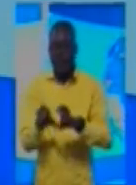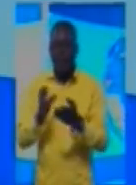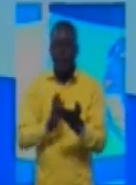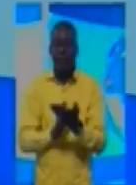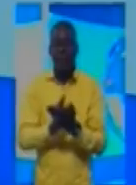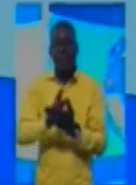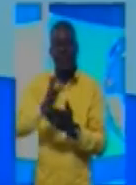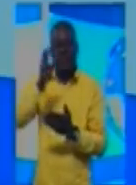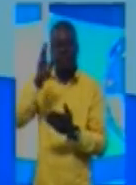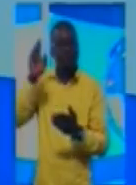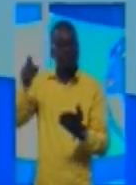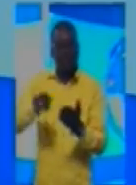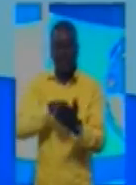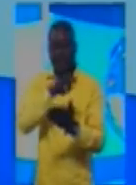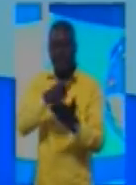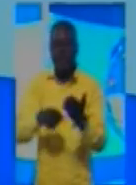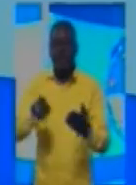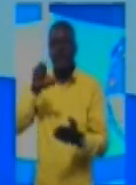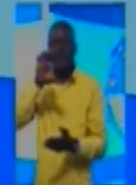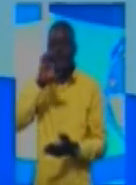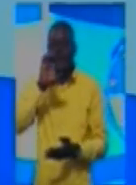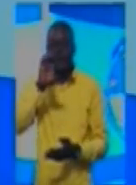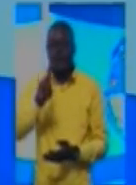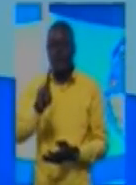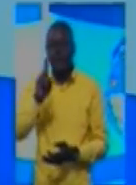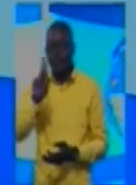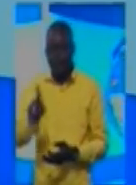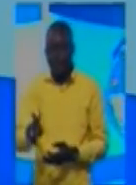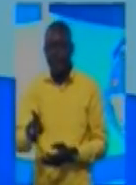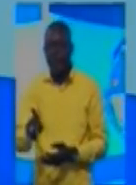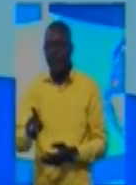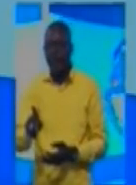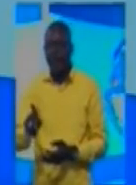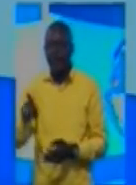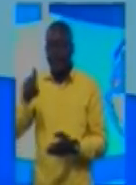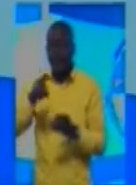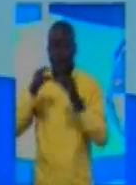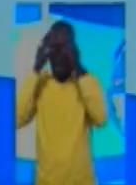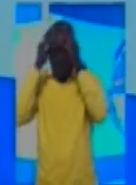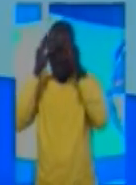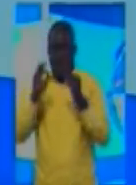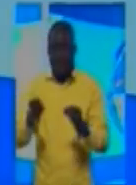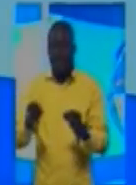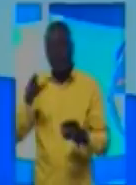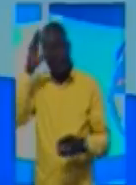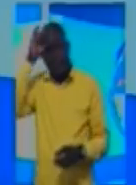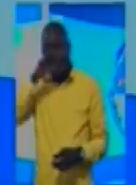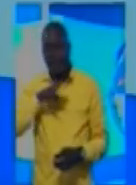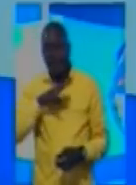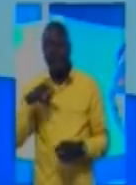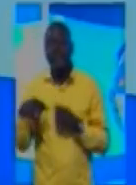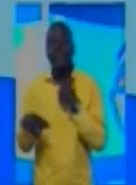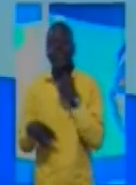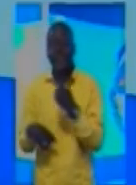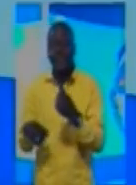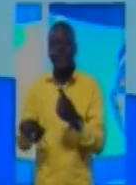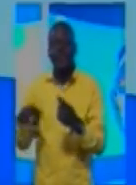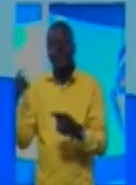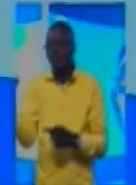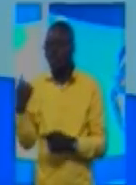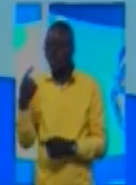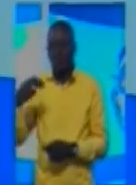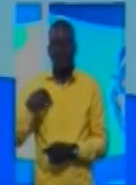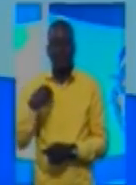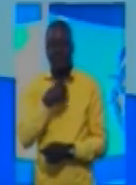du Congrès pour la démocratie et le progrès. Réagissant à la décision, M. Kouanda se dit toujours membre du parti